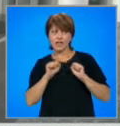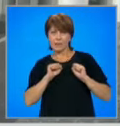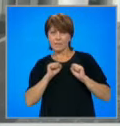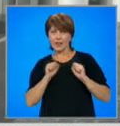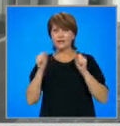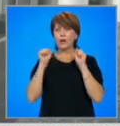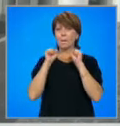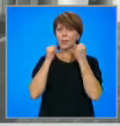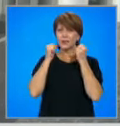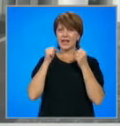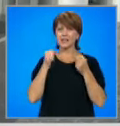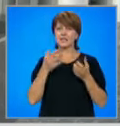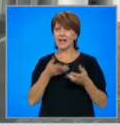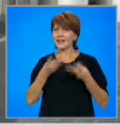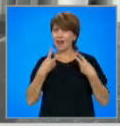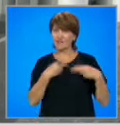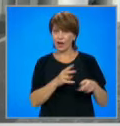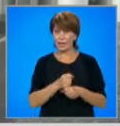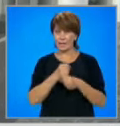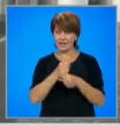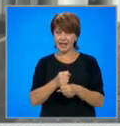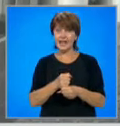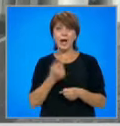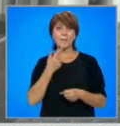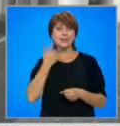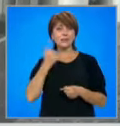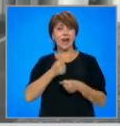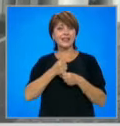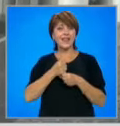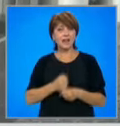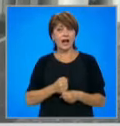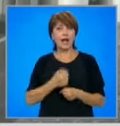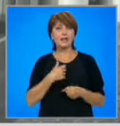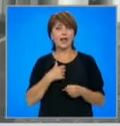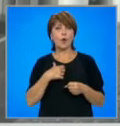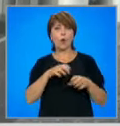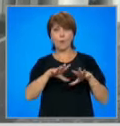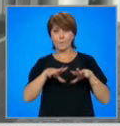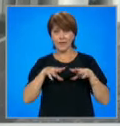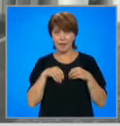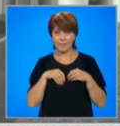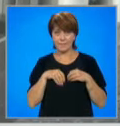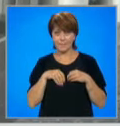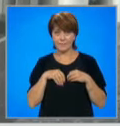връщаме мандата, настояваха да го държим, за да приемем важни закони, включително и президентът тогава